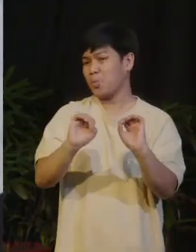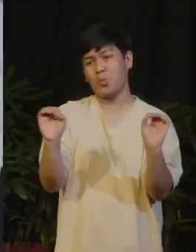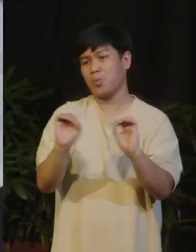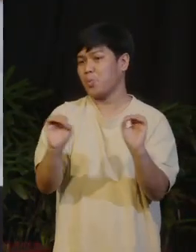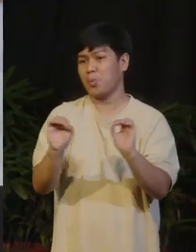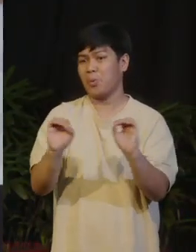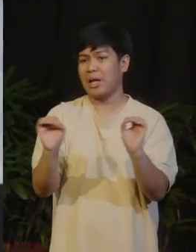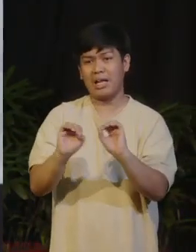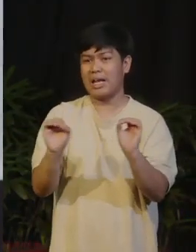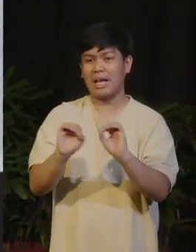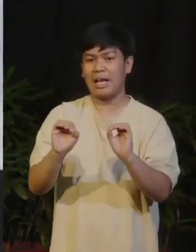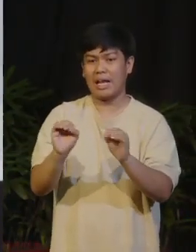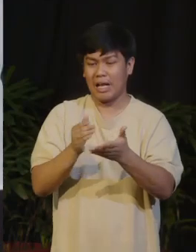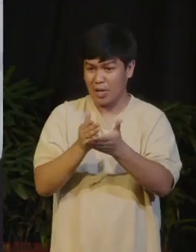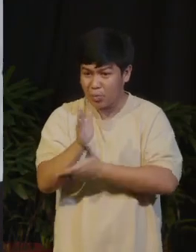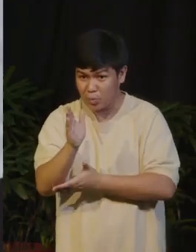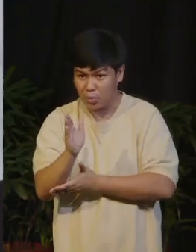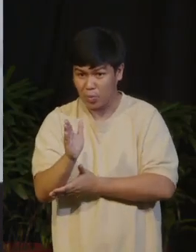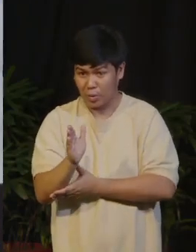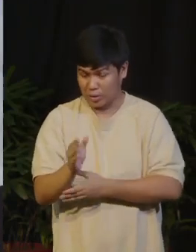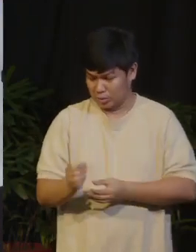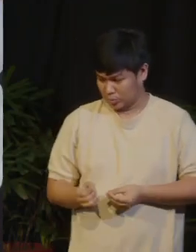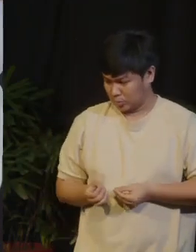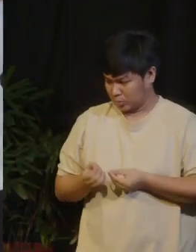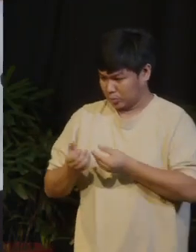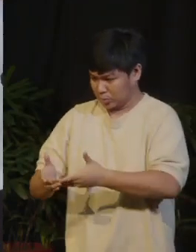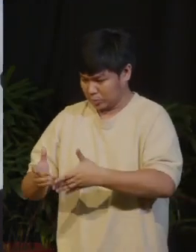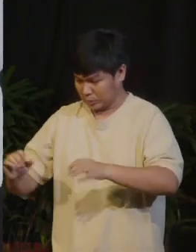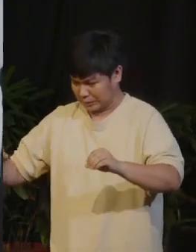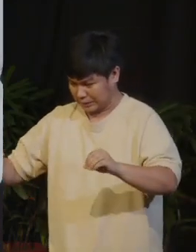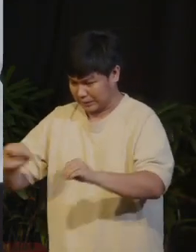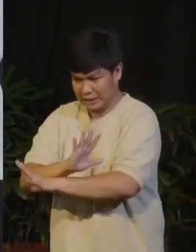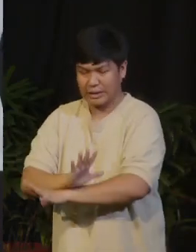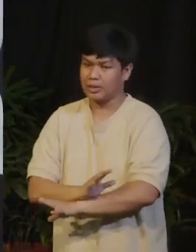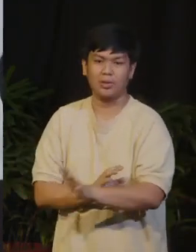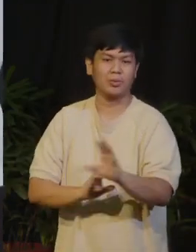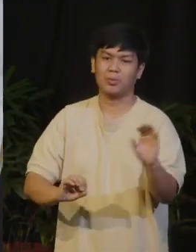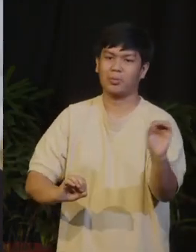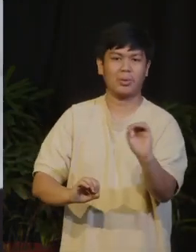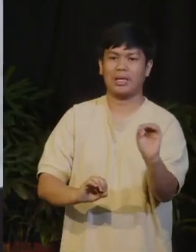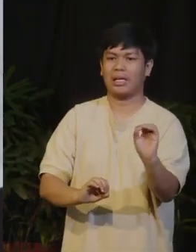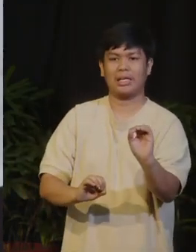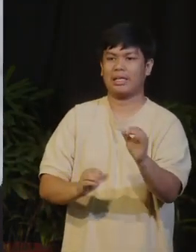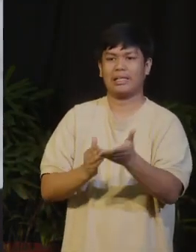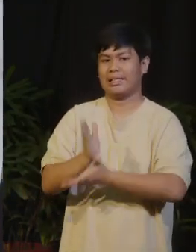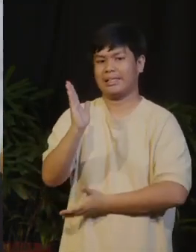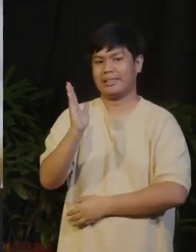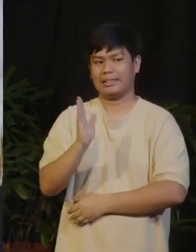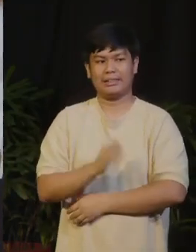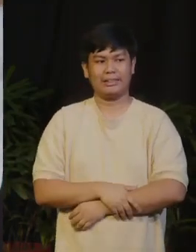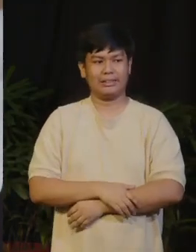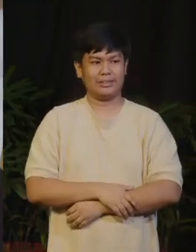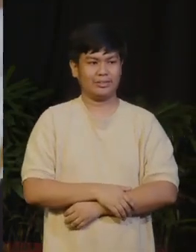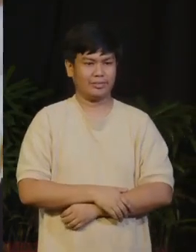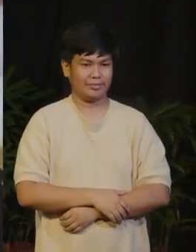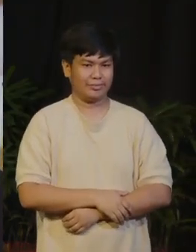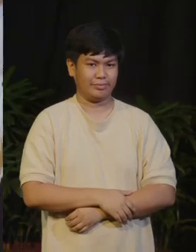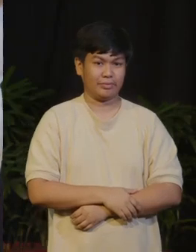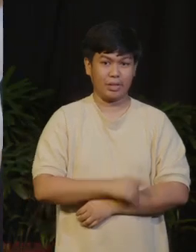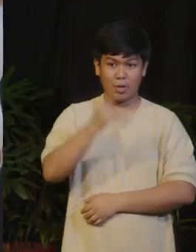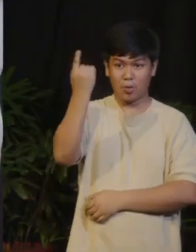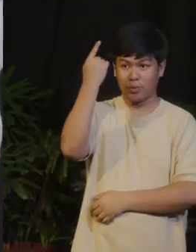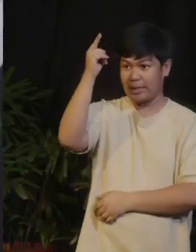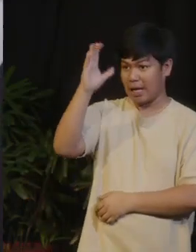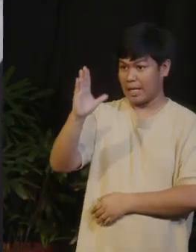hindi magpatawad, na i-withhold ang vengeance, sapagkat ang ating Panginoong